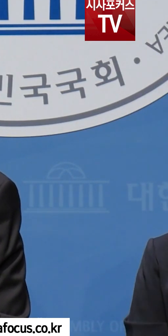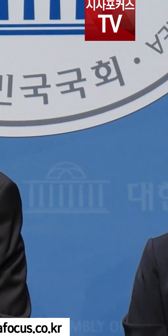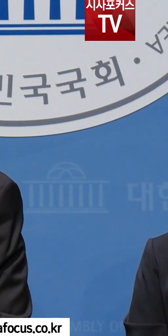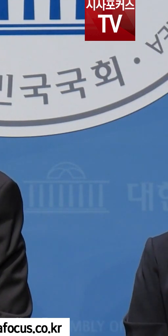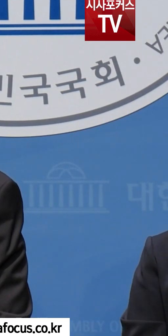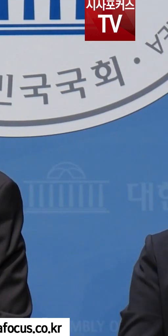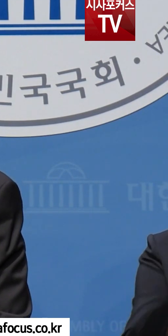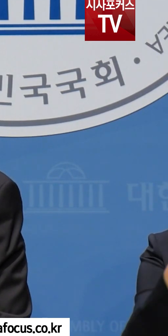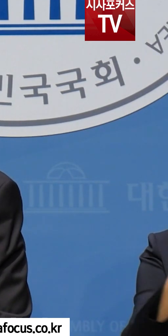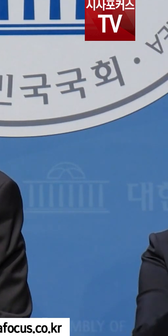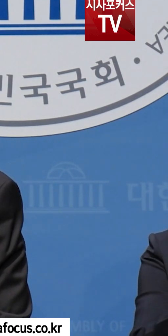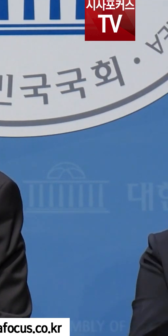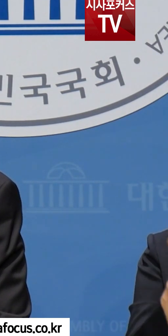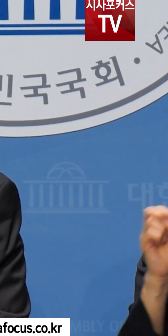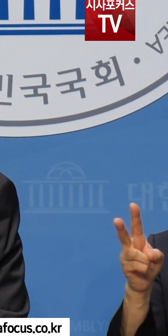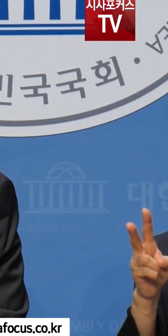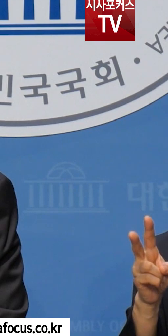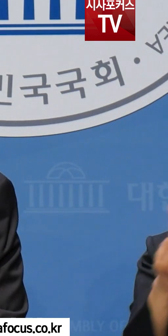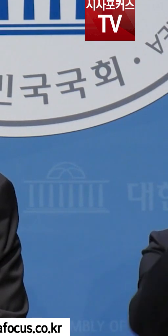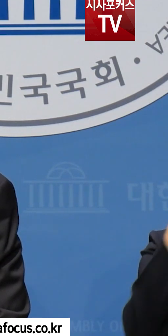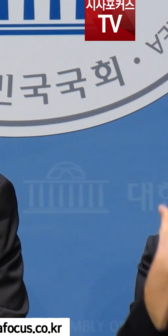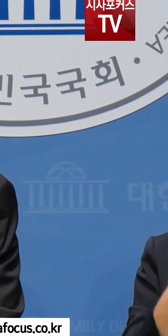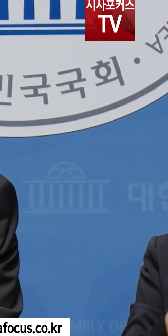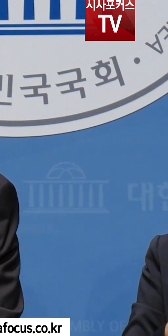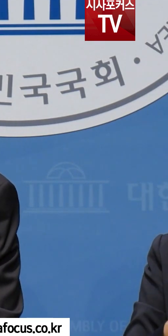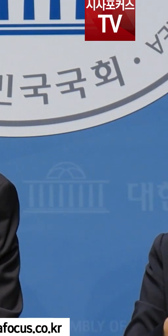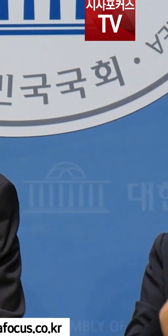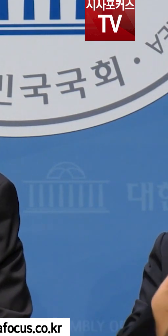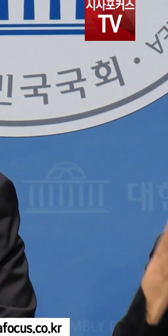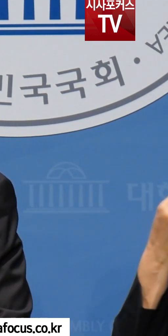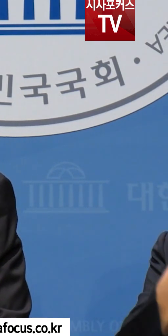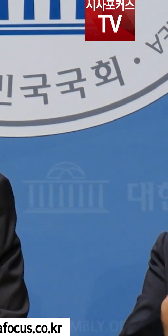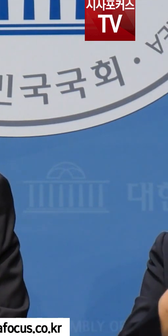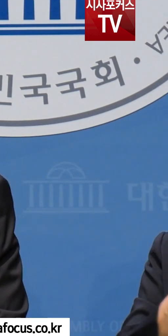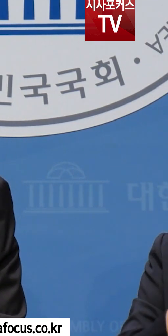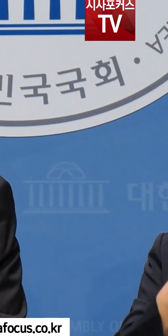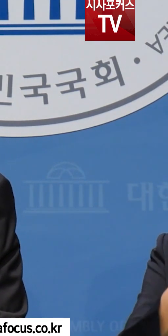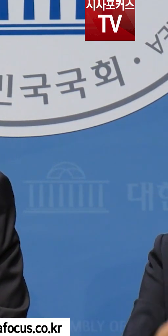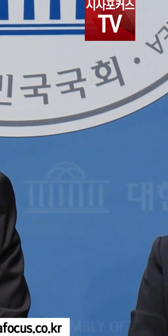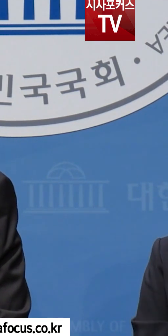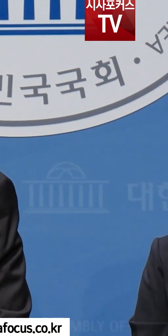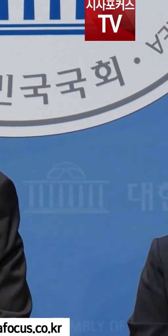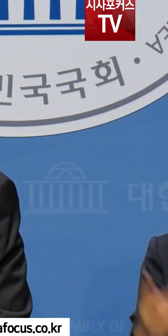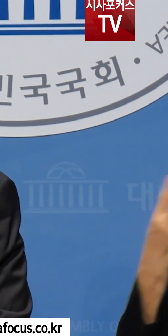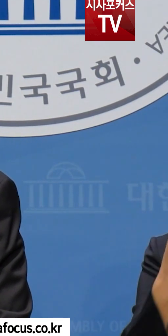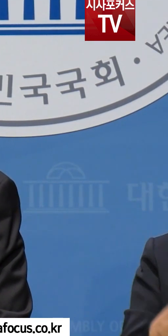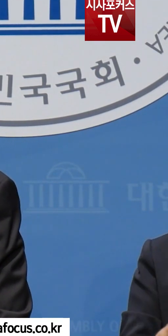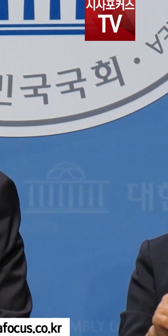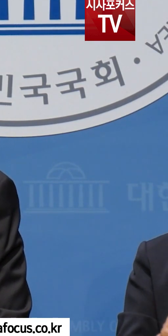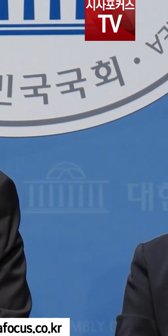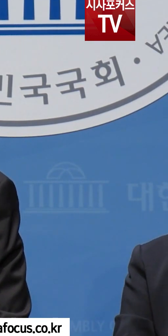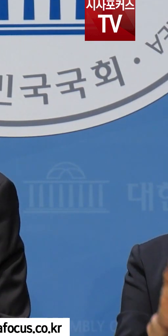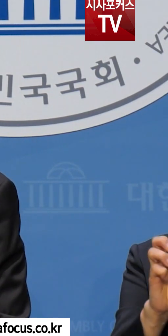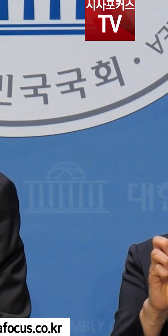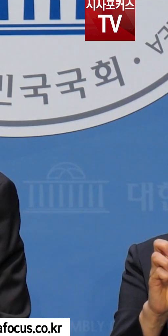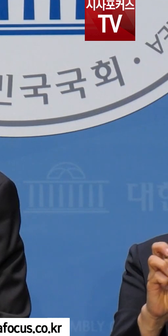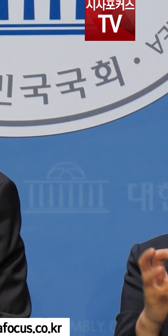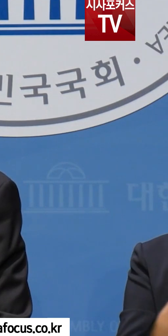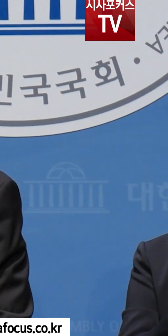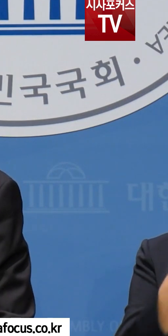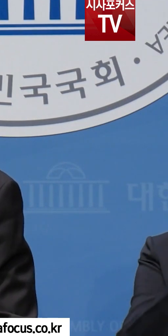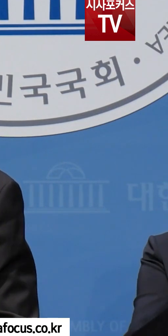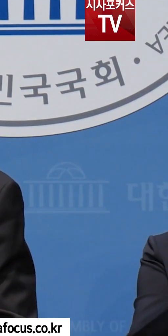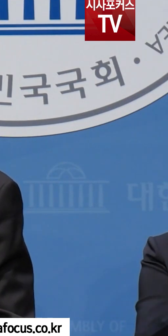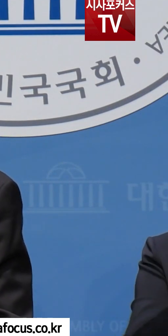민생을 위한 여당과 정부의 전향적인 결단을 촉구합니다. 2023년 11월 30일